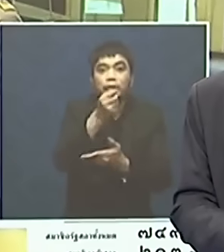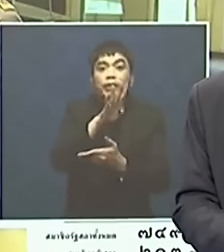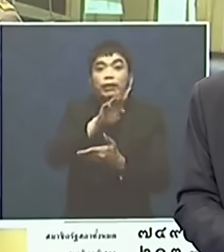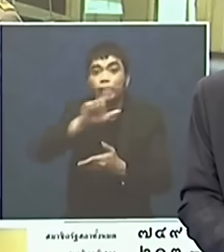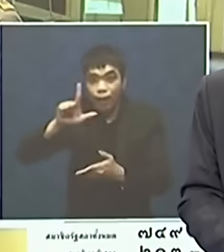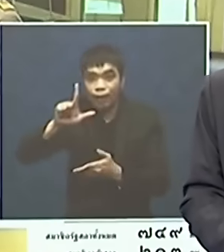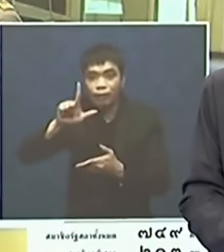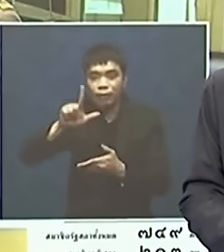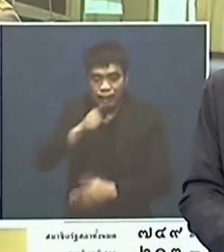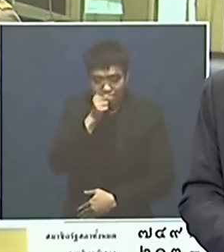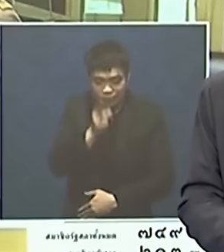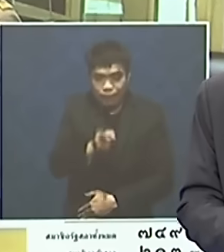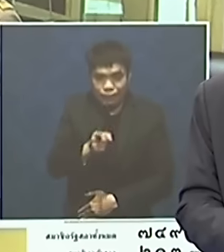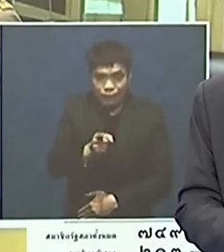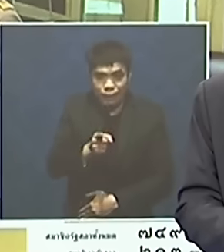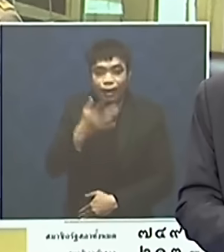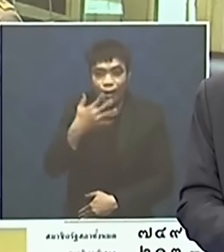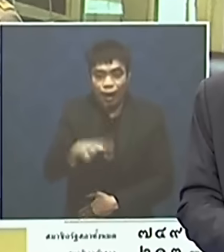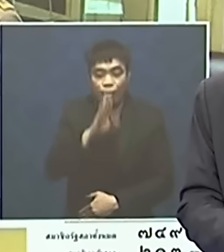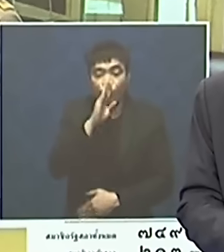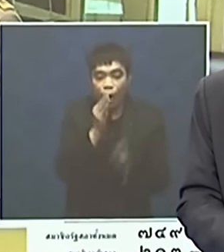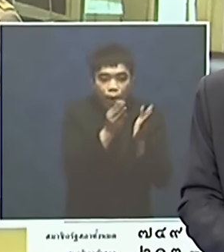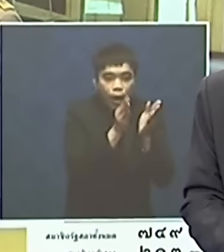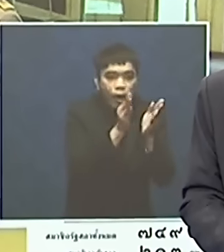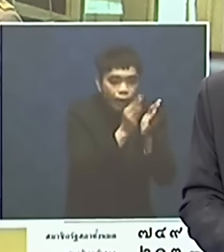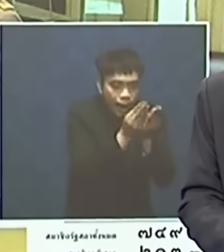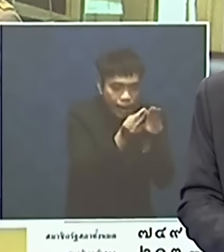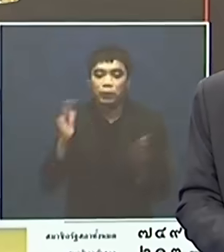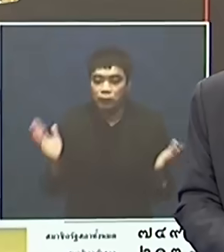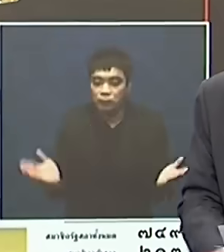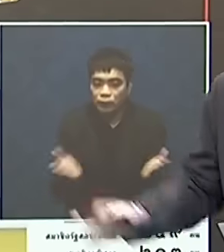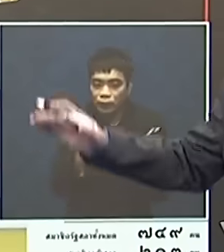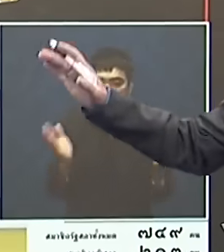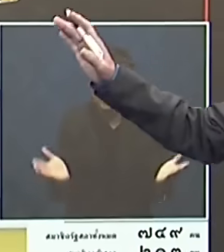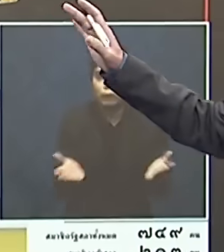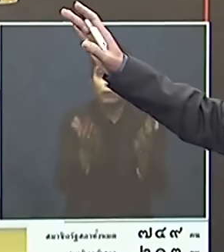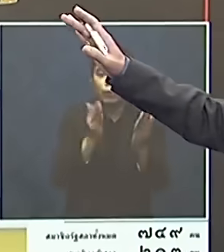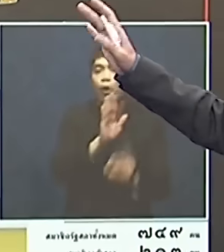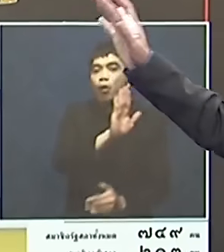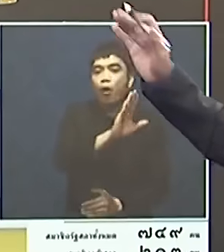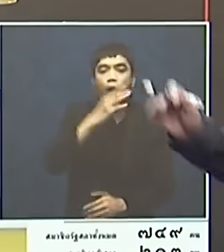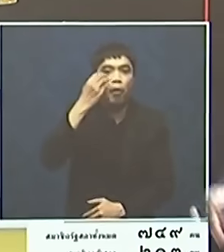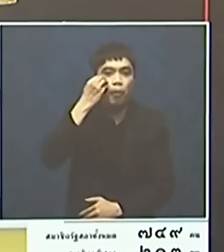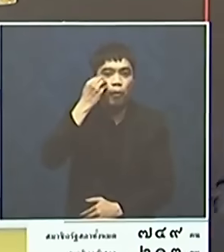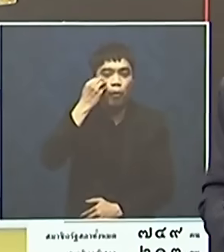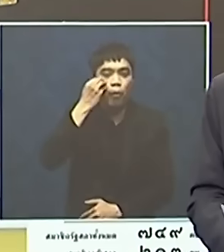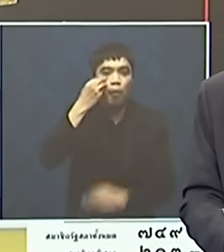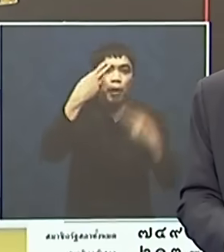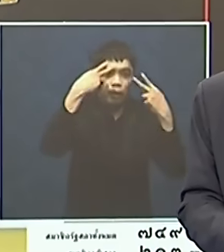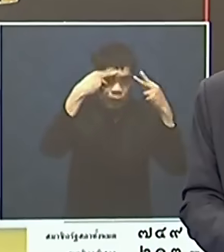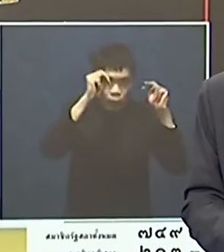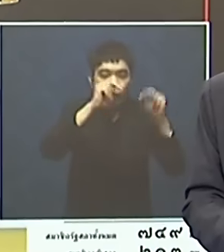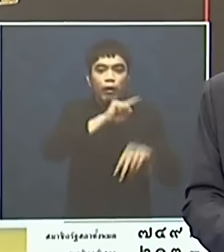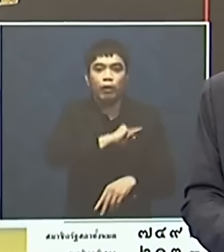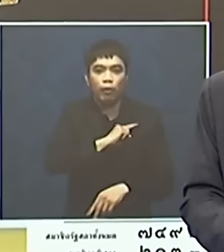นะครับของวุฒิสภาอีกคนนึงก็คือคุณเสรีสุวรรณพานนท์กับประธานกับอธิการพัฒนาการเมืองและการมีส่วนร่วมของ